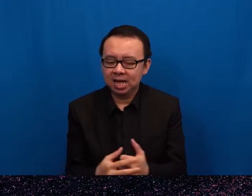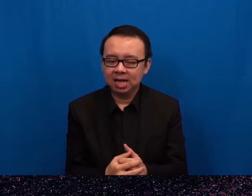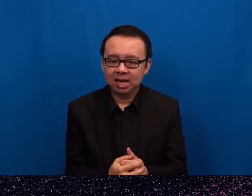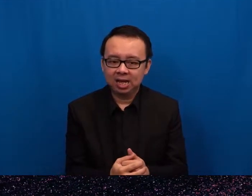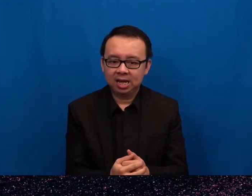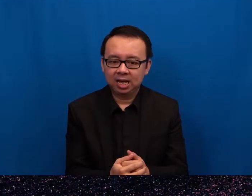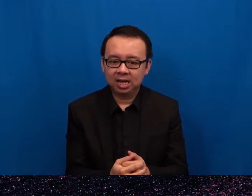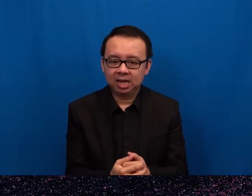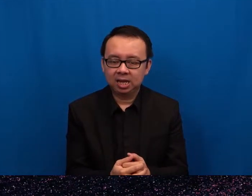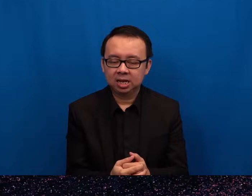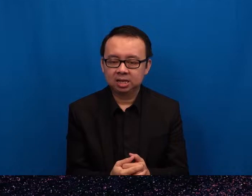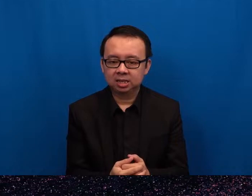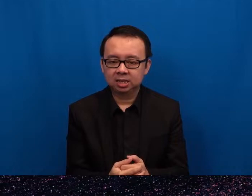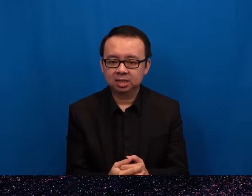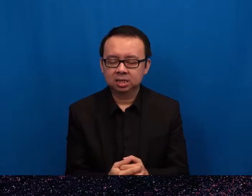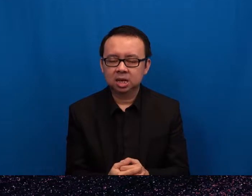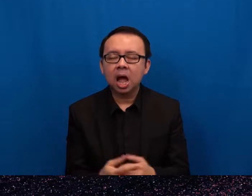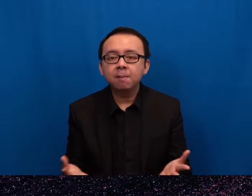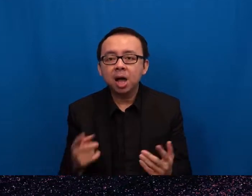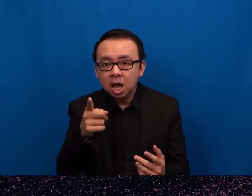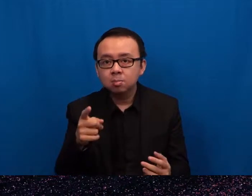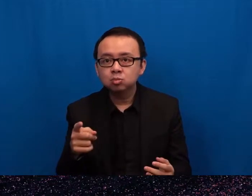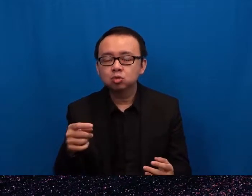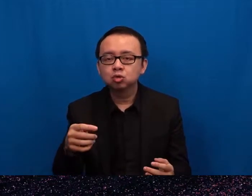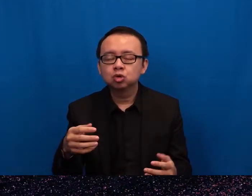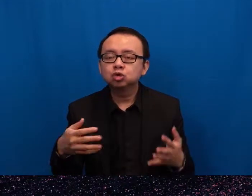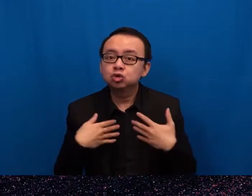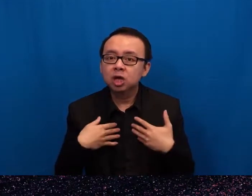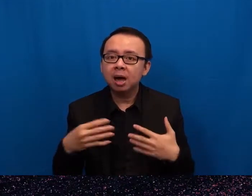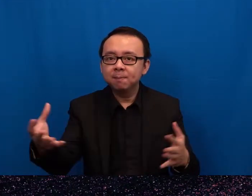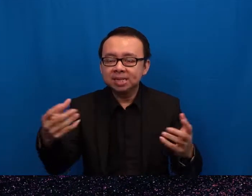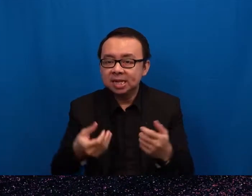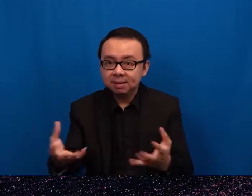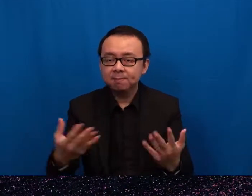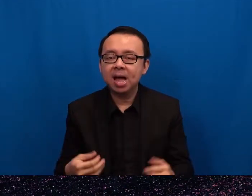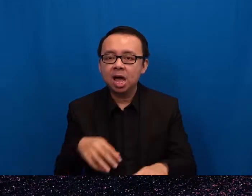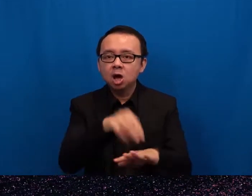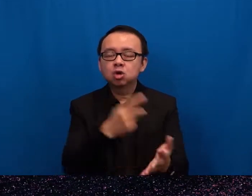Dia berkata, sudahkah kamu terima Roh Kudus? Belum. Kenal aja kagak.